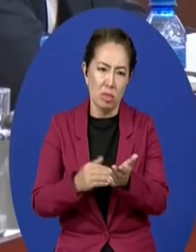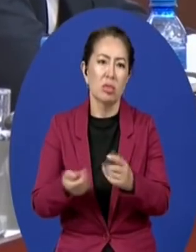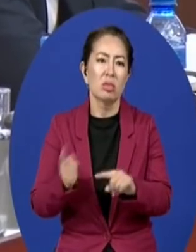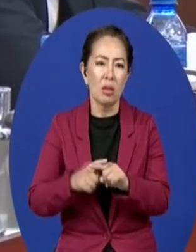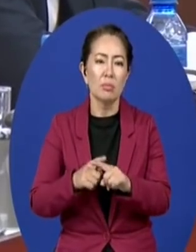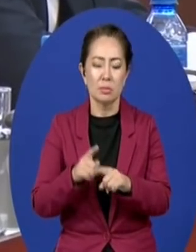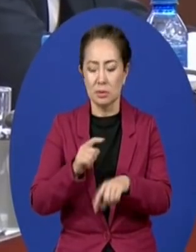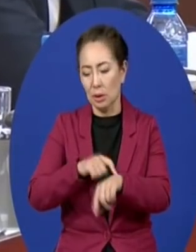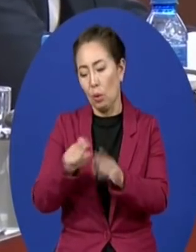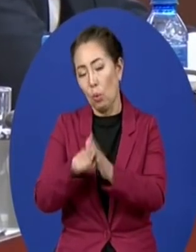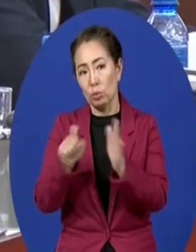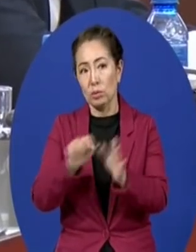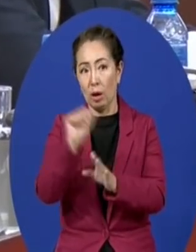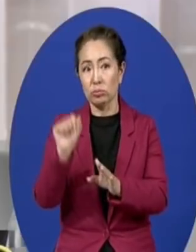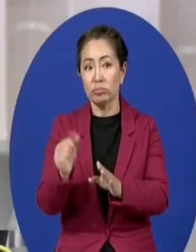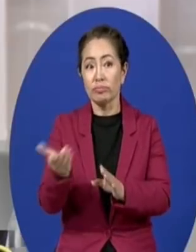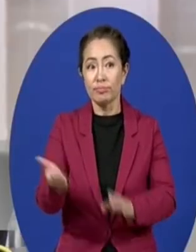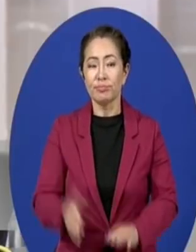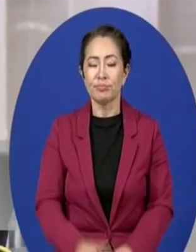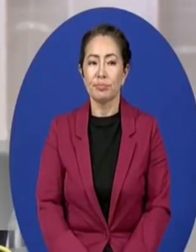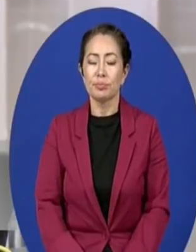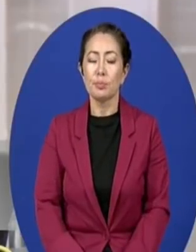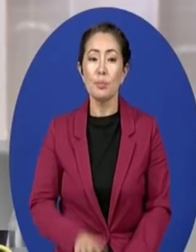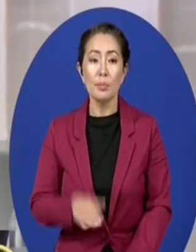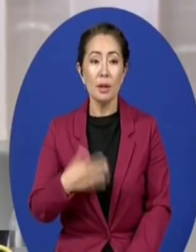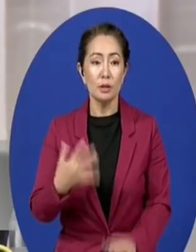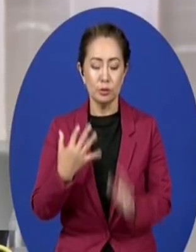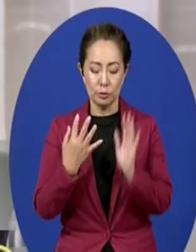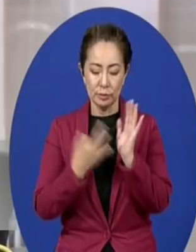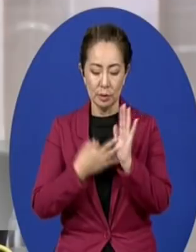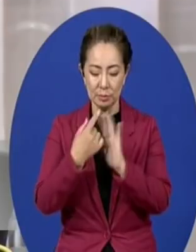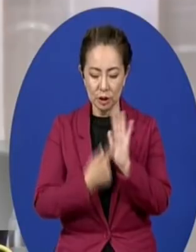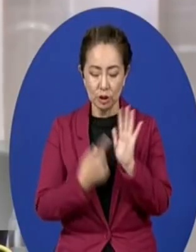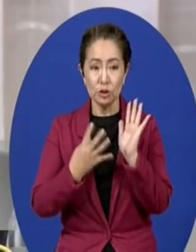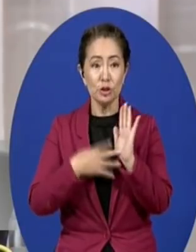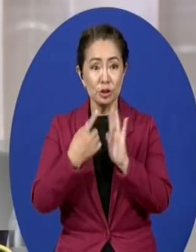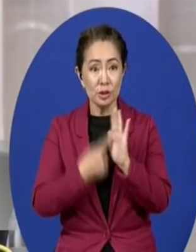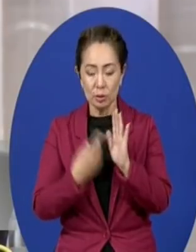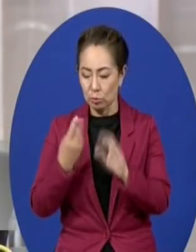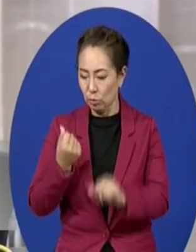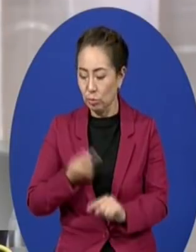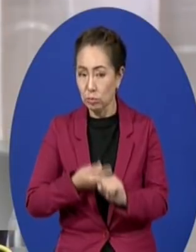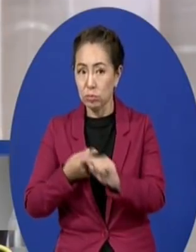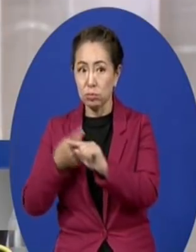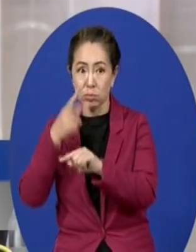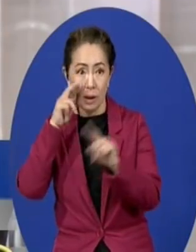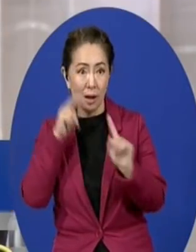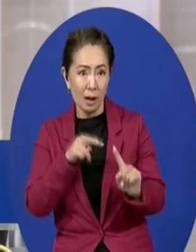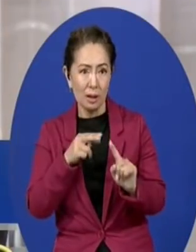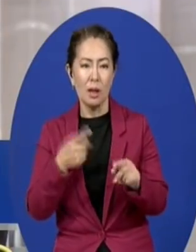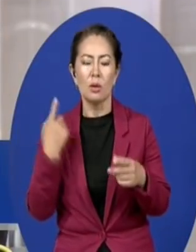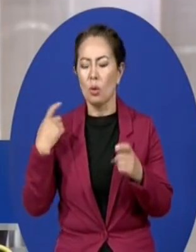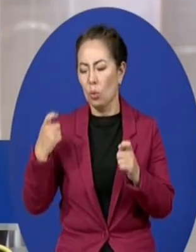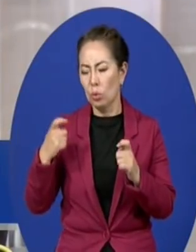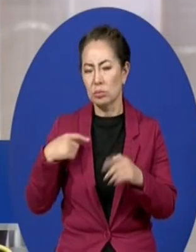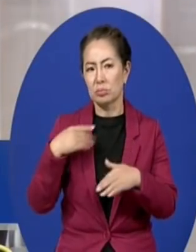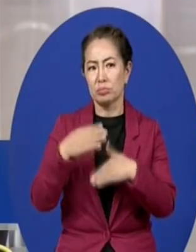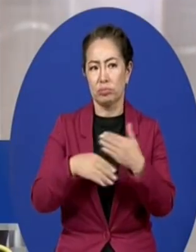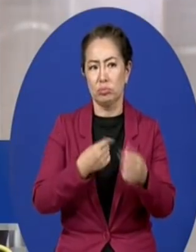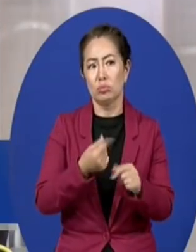асуудал гэдгийг хэлж байна. 8 сар луугаа 9 сар луугаа бас үнийн өсөлтүүд харагдаж байгаа. Энэ өсөлтөөрөө л өсөлтөө хийгээд